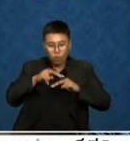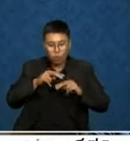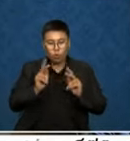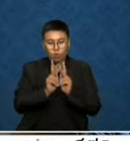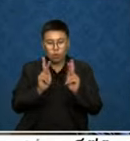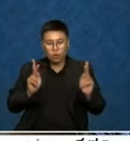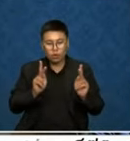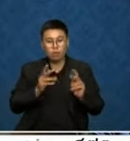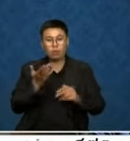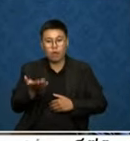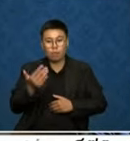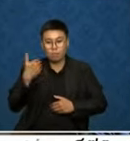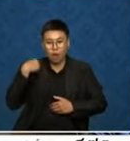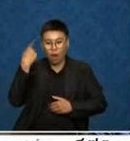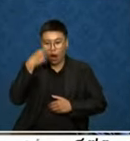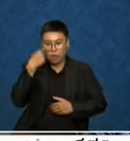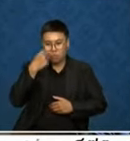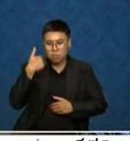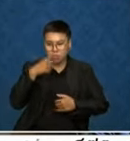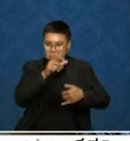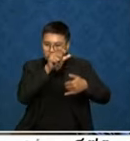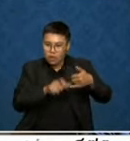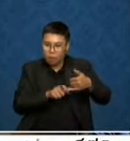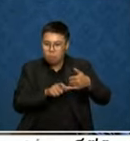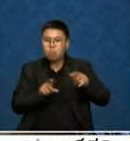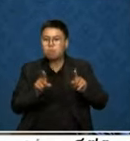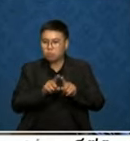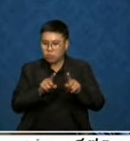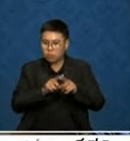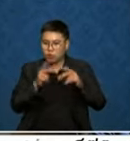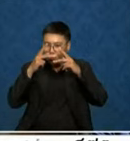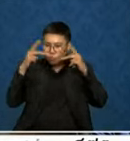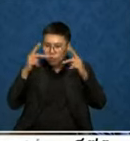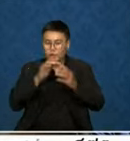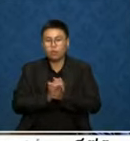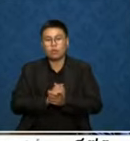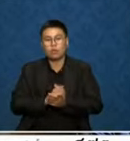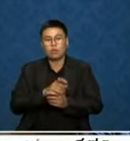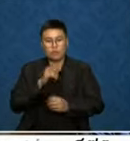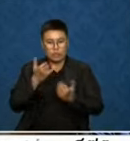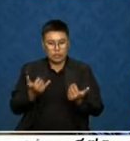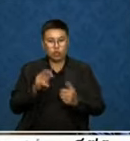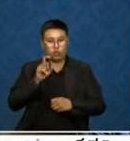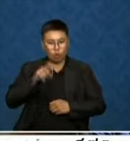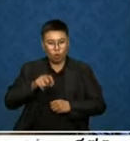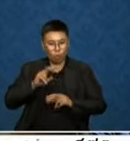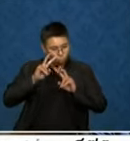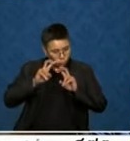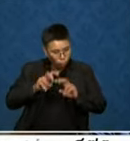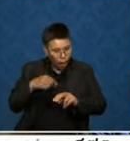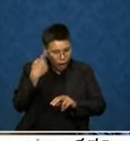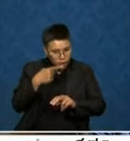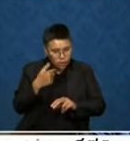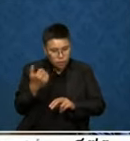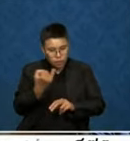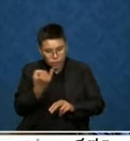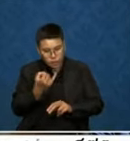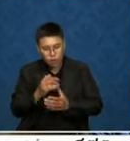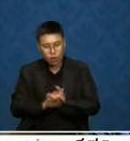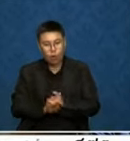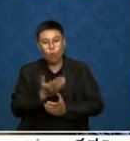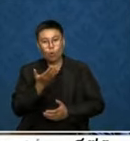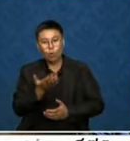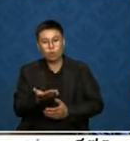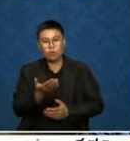การของท่านนั้นมีใครมีพฤติกรรมดังว่าถึงเวลาที่จะทำสังคายนาขนาดใหญ่เพื่อแยกให้ชัดว่าตกลงคุณ